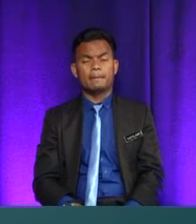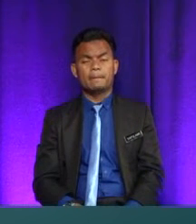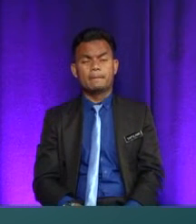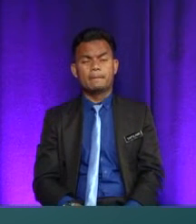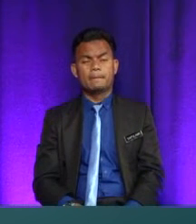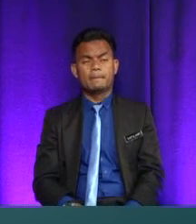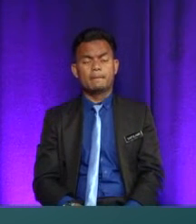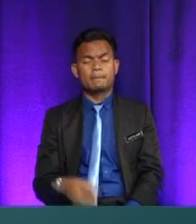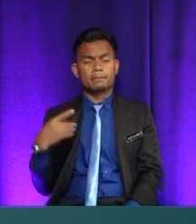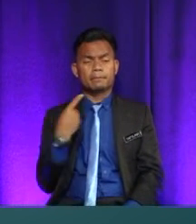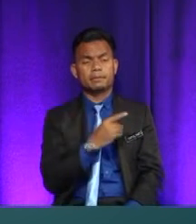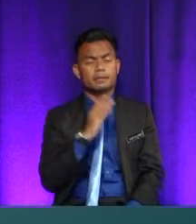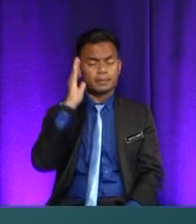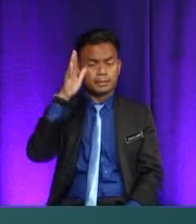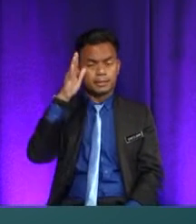gunakan